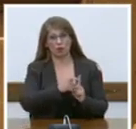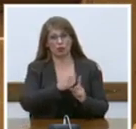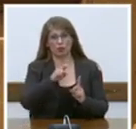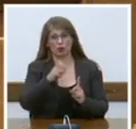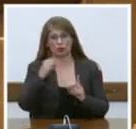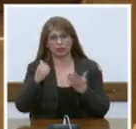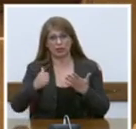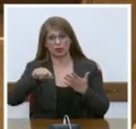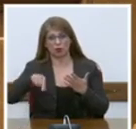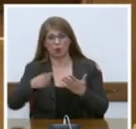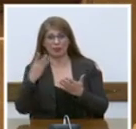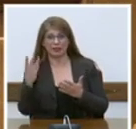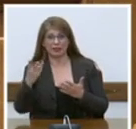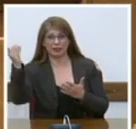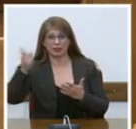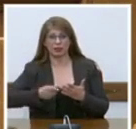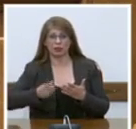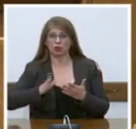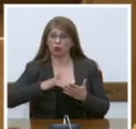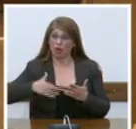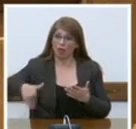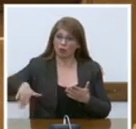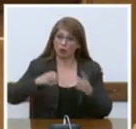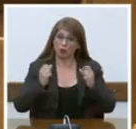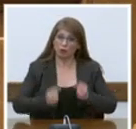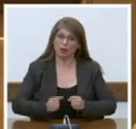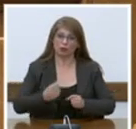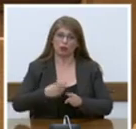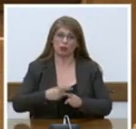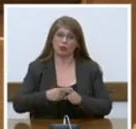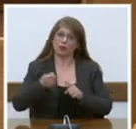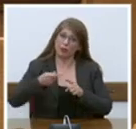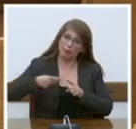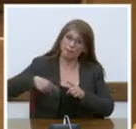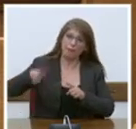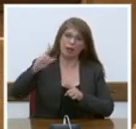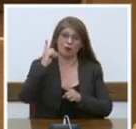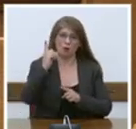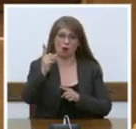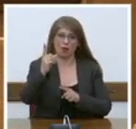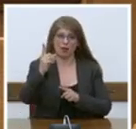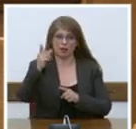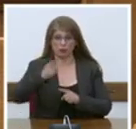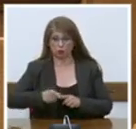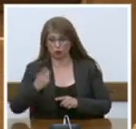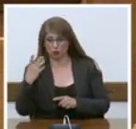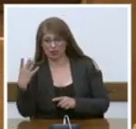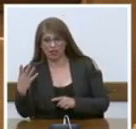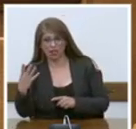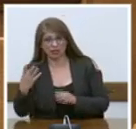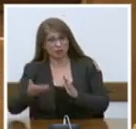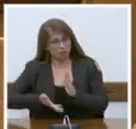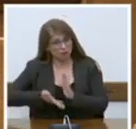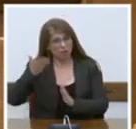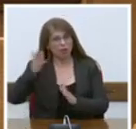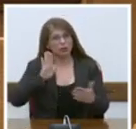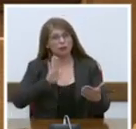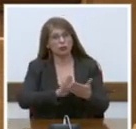26,3% του πληθυσμού της χώρας, δηλαδή παραπάνω από ένας στους 4 πολίτες